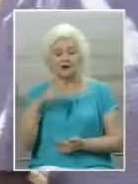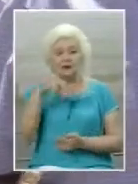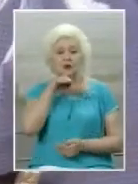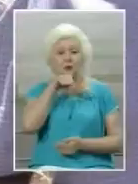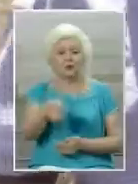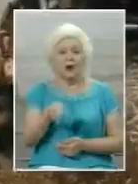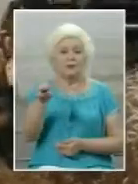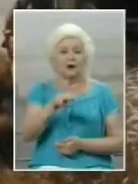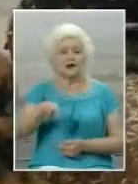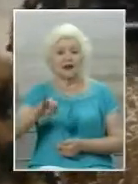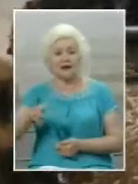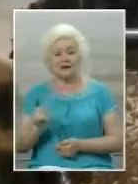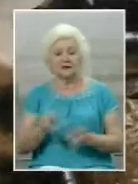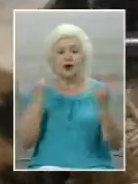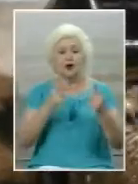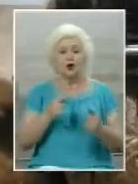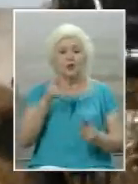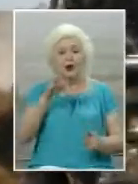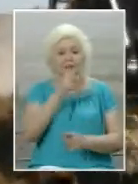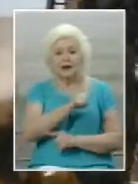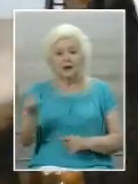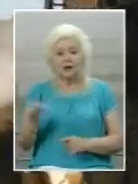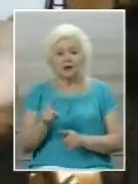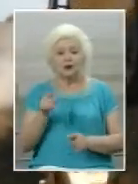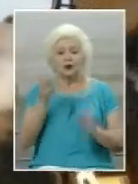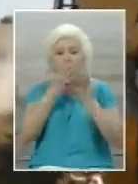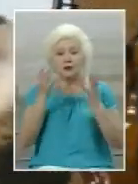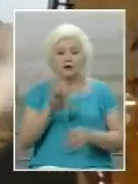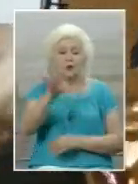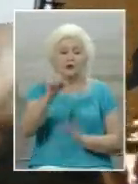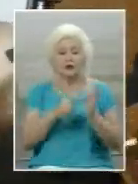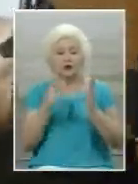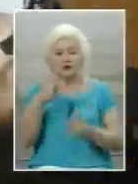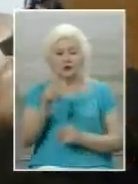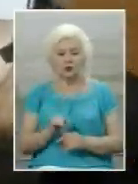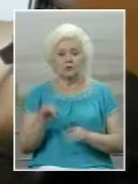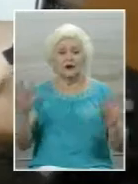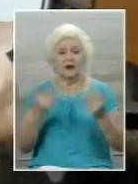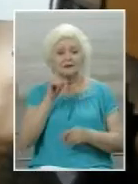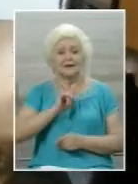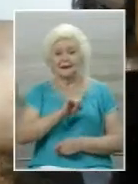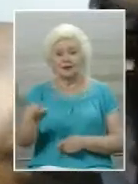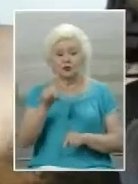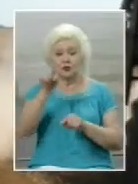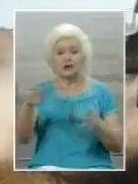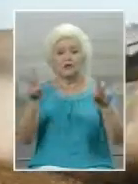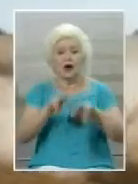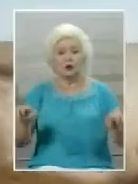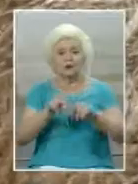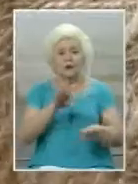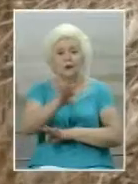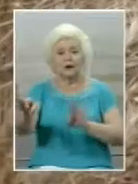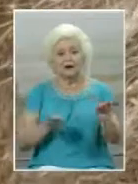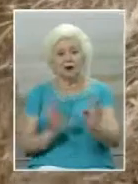професор Павло Лазер, глобальний період потепління 500-600 років. Це явище не тимчасове, тому треба розробляти